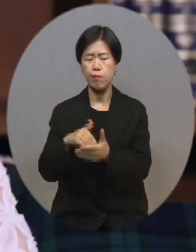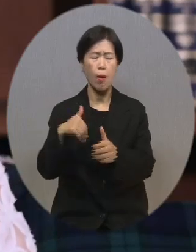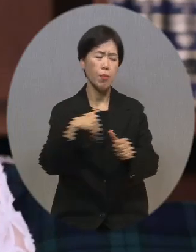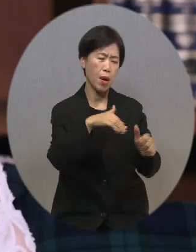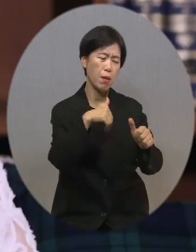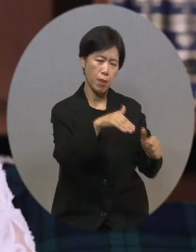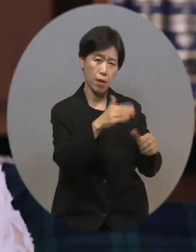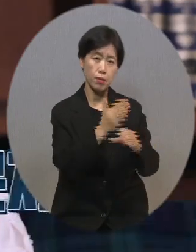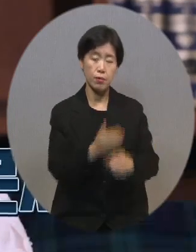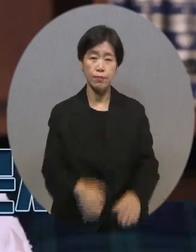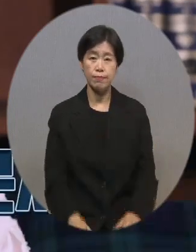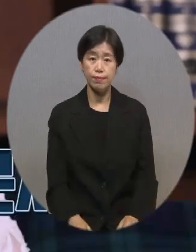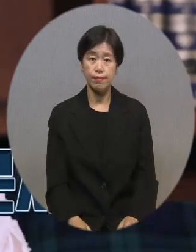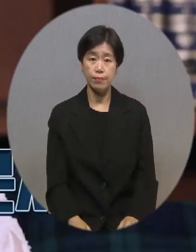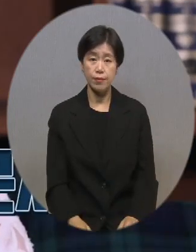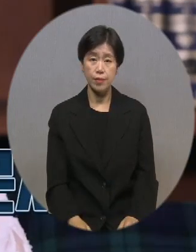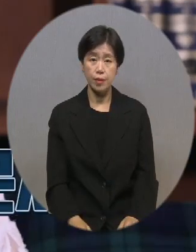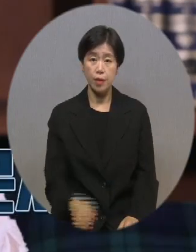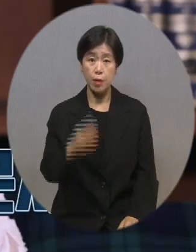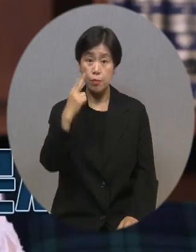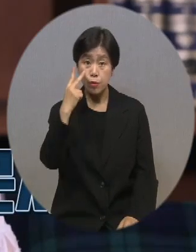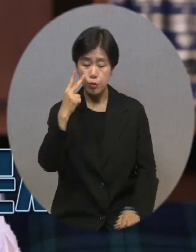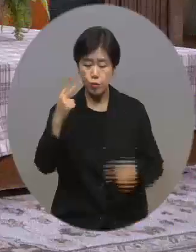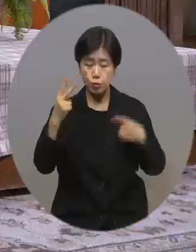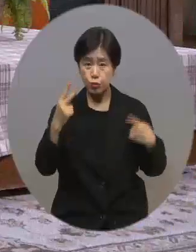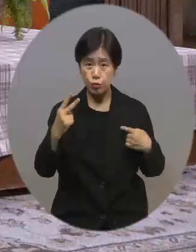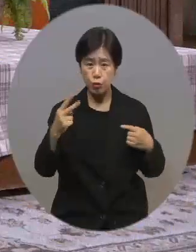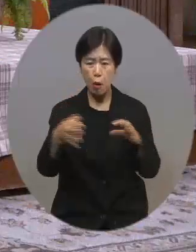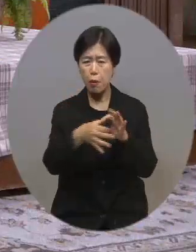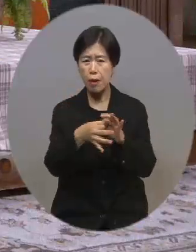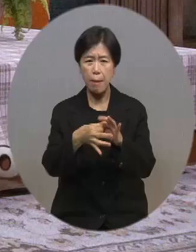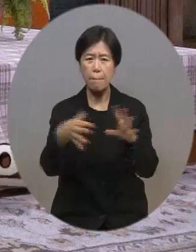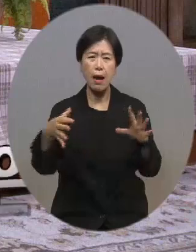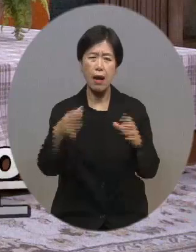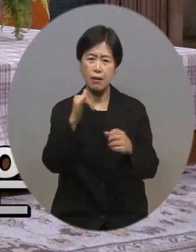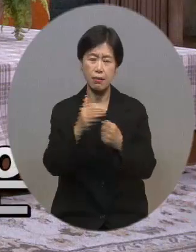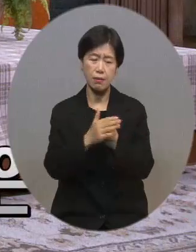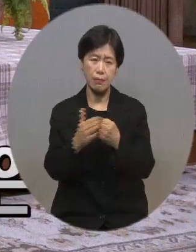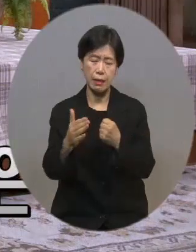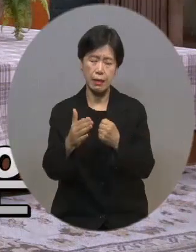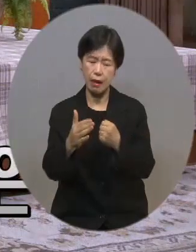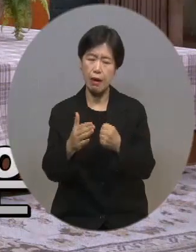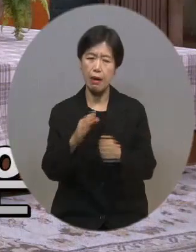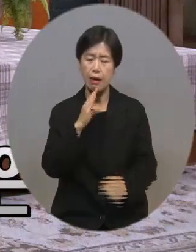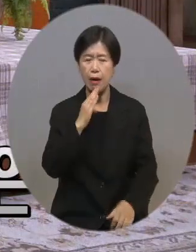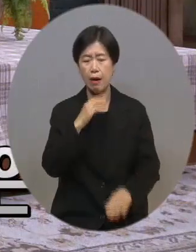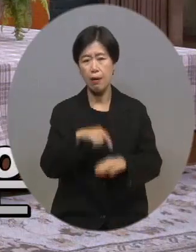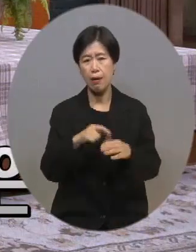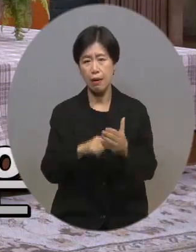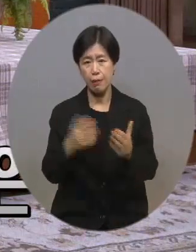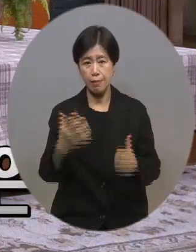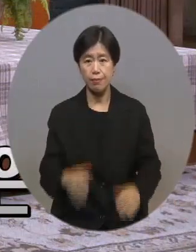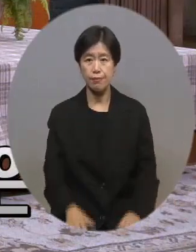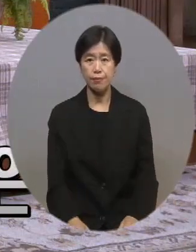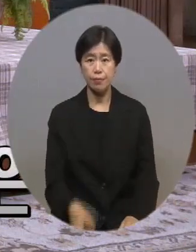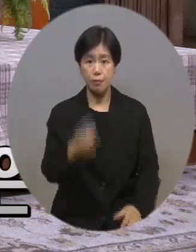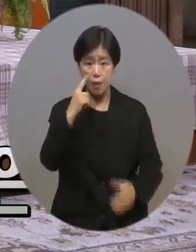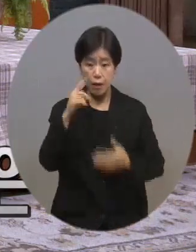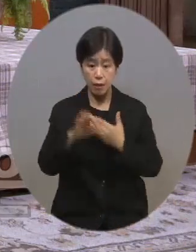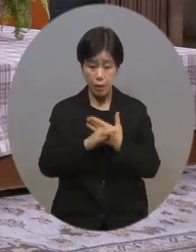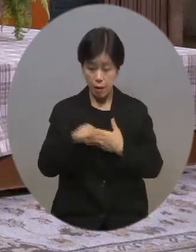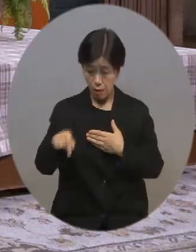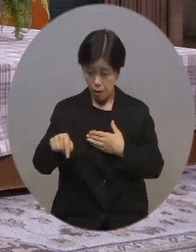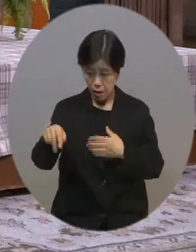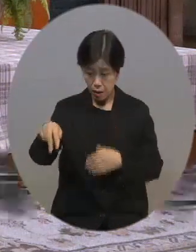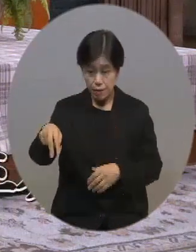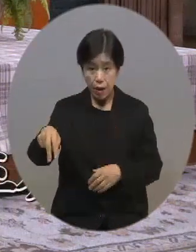중국하고 미국의 사이가 더 안 좋아졌으니까 더 어려운 점이. 네. 이런 얘기 들으면 진짜 가슴이 막 철렁철렁할 것 같아. 나였다면 생각해봐요. 올